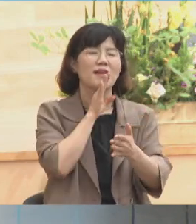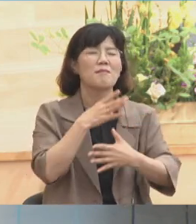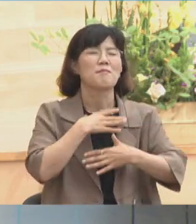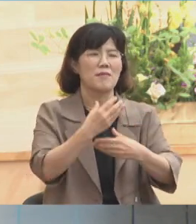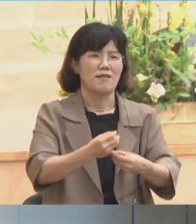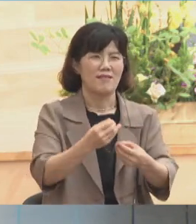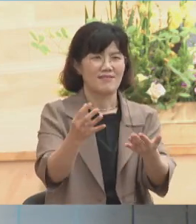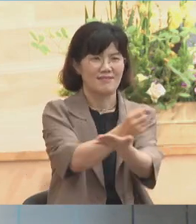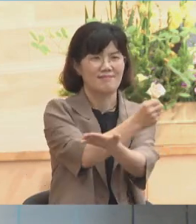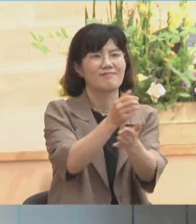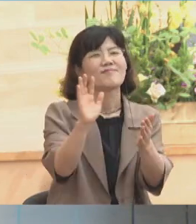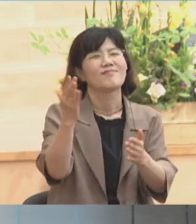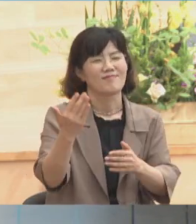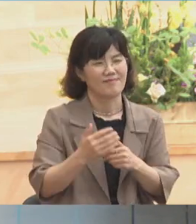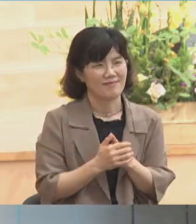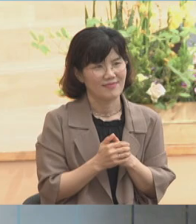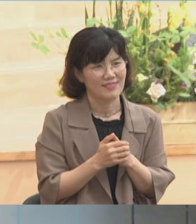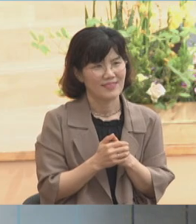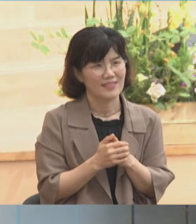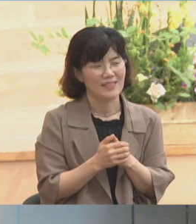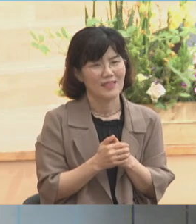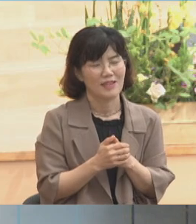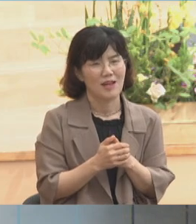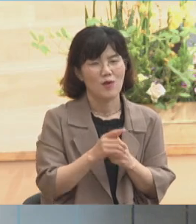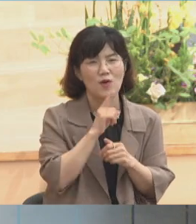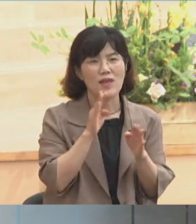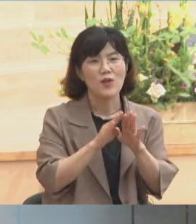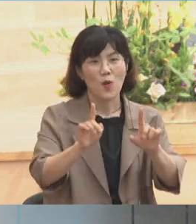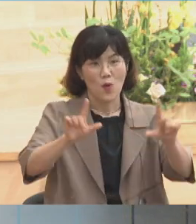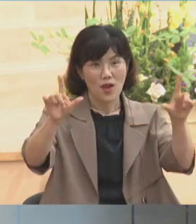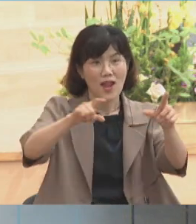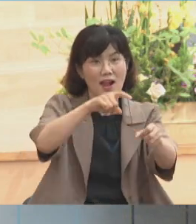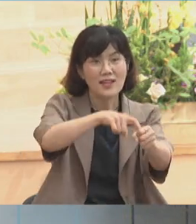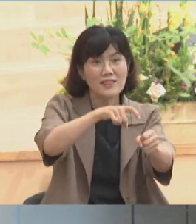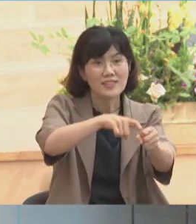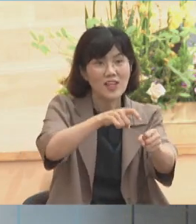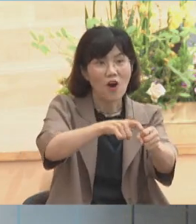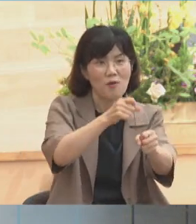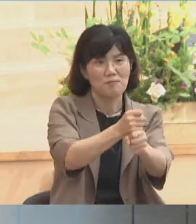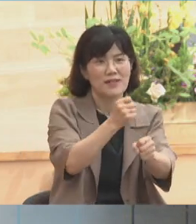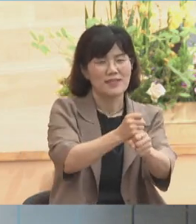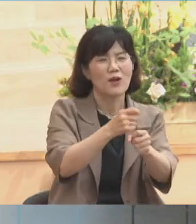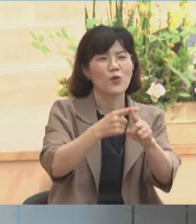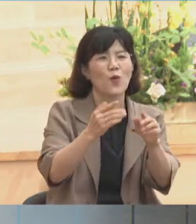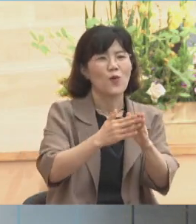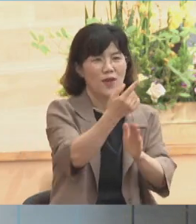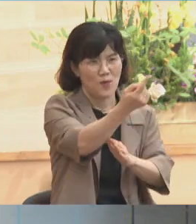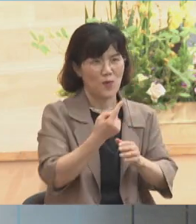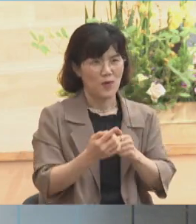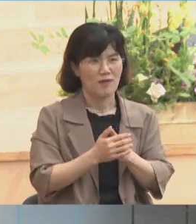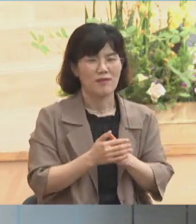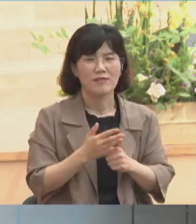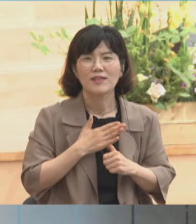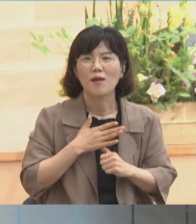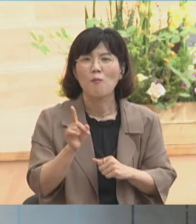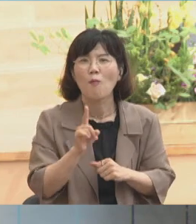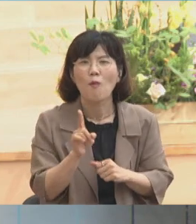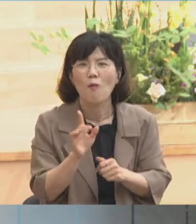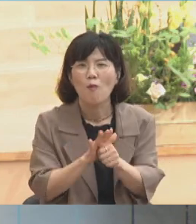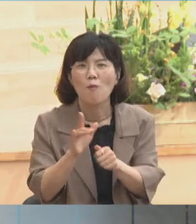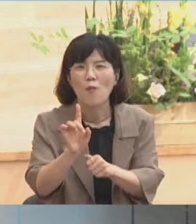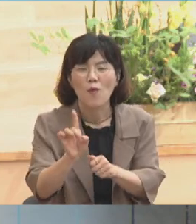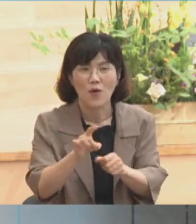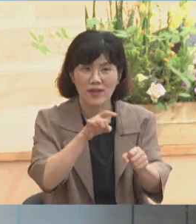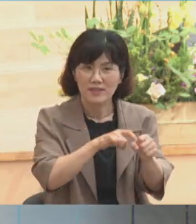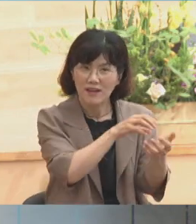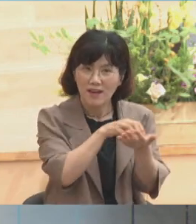얻게 되었습니다. 그리고 주일날 엄마는 떡을 해서 교회에 오셨습니다. 내가 뭐 하면 되노?